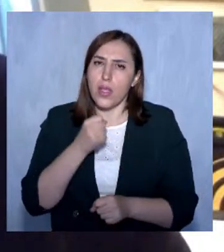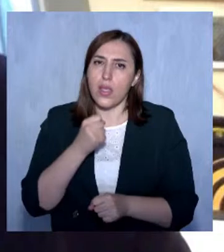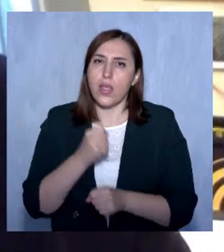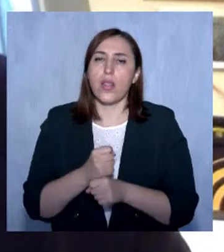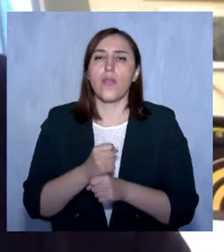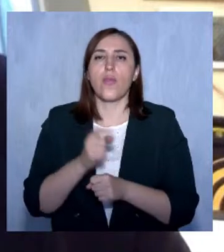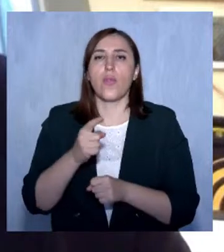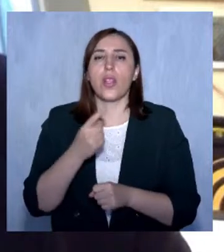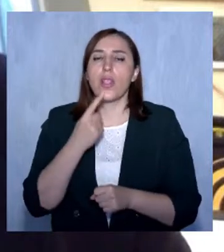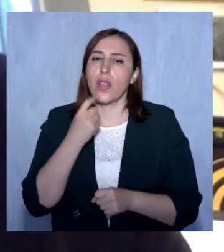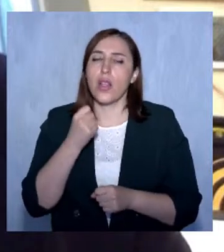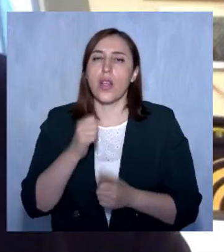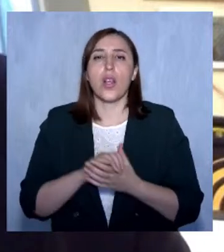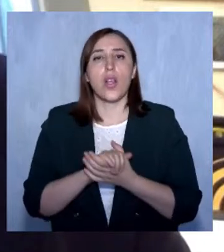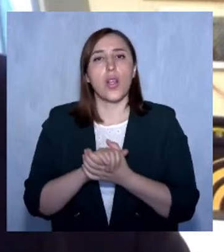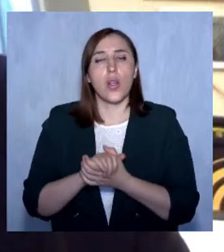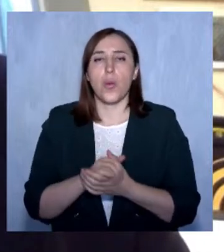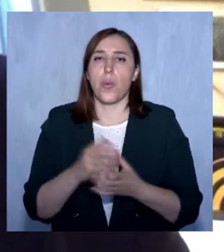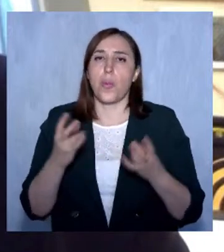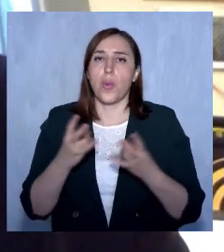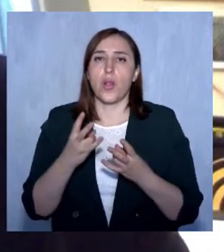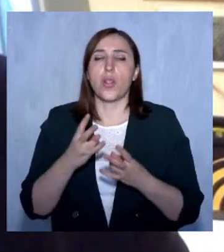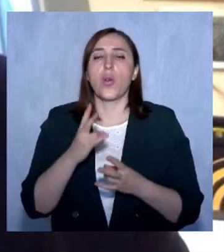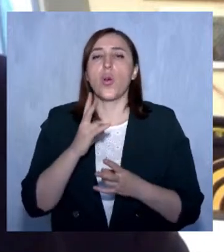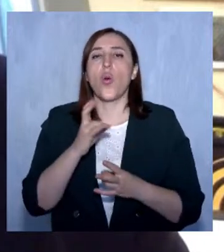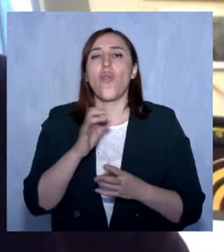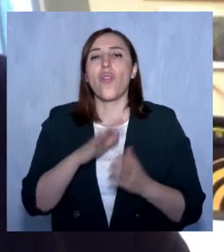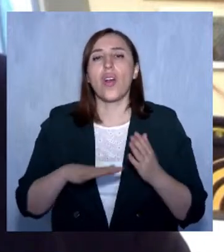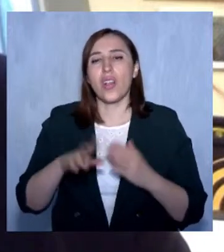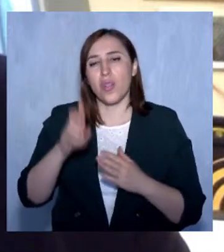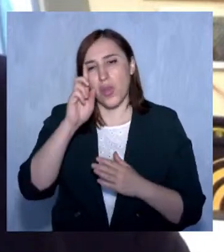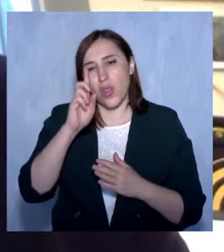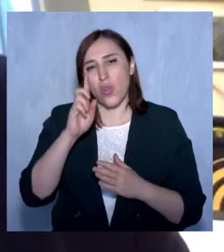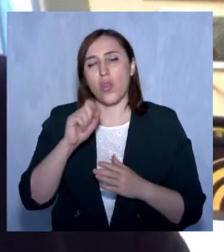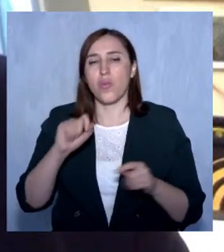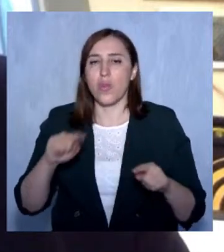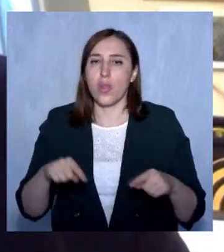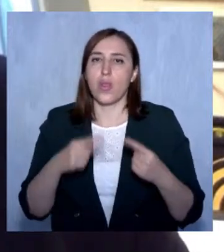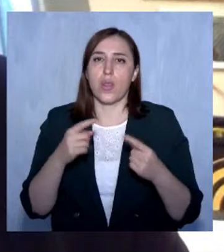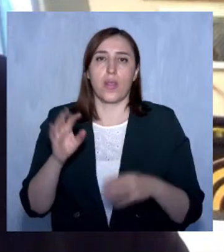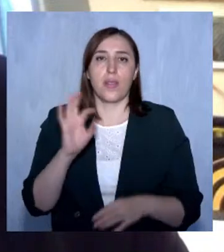խաղողությունը հնարավոր դարնա իշահ կովկասի բոլոր երկրների։